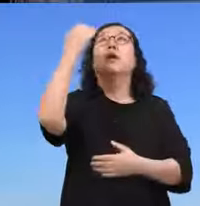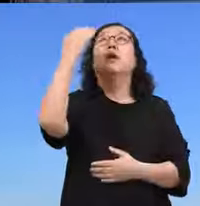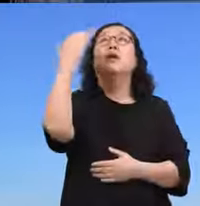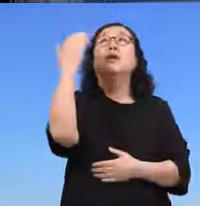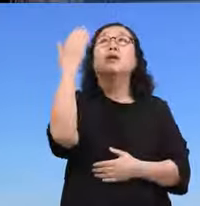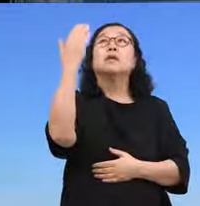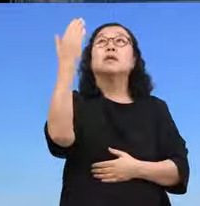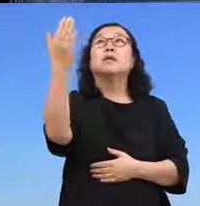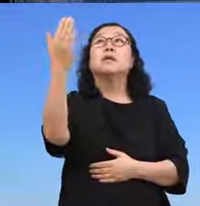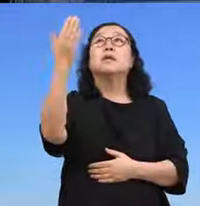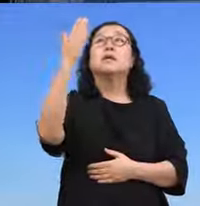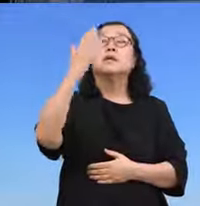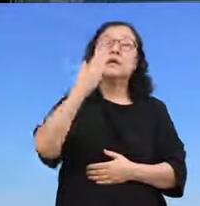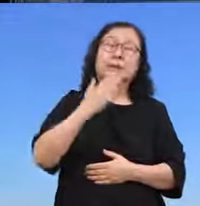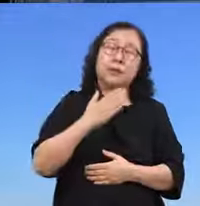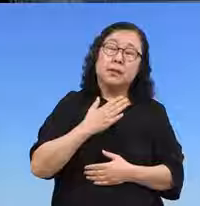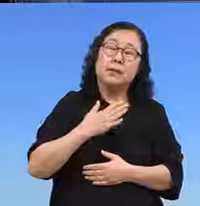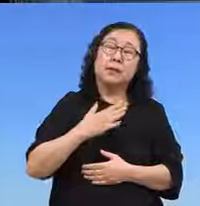그는 나의 여호와,